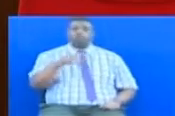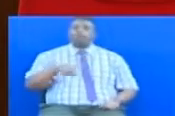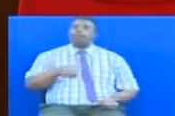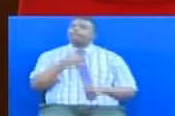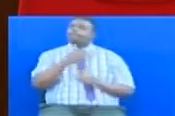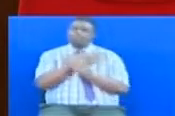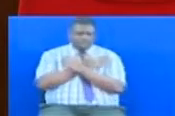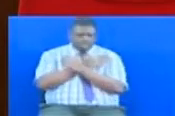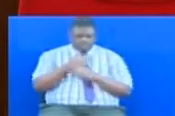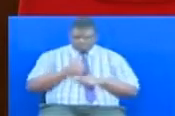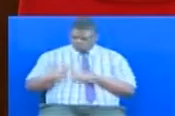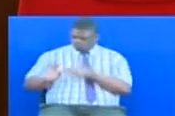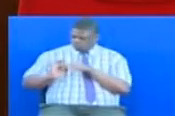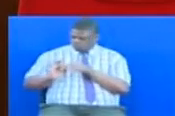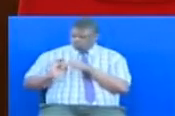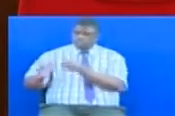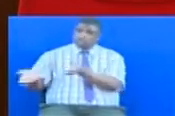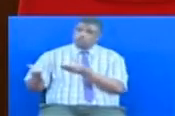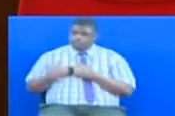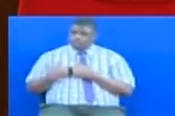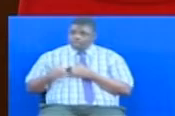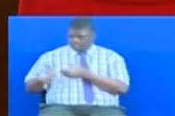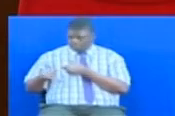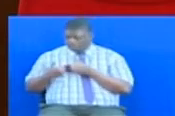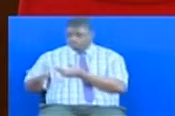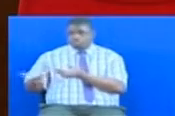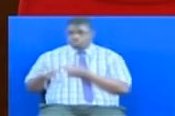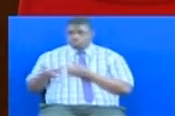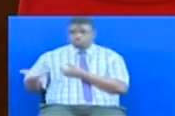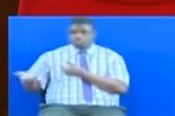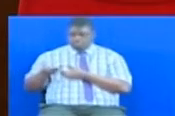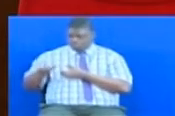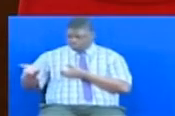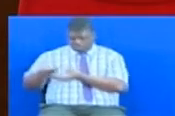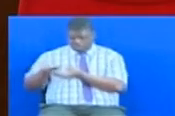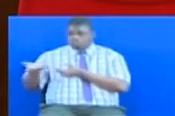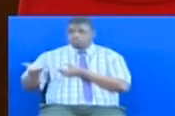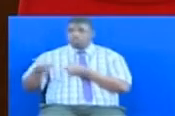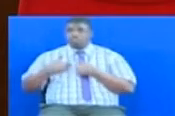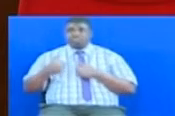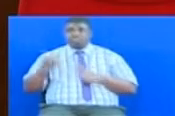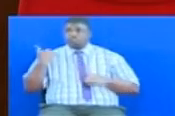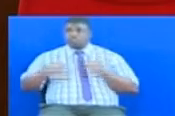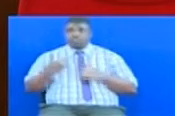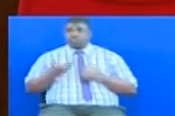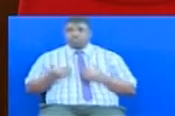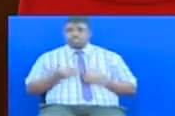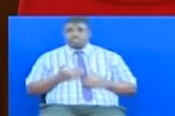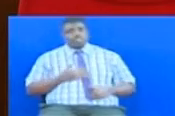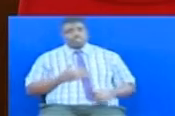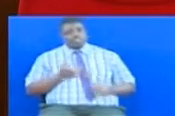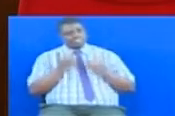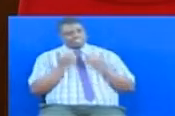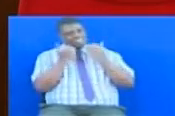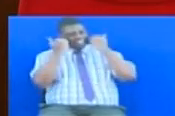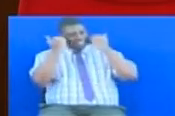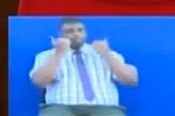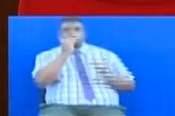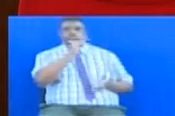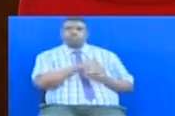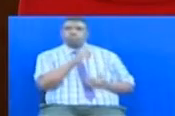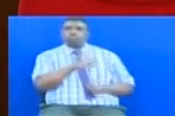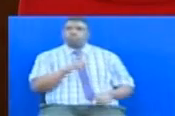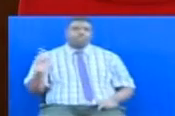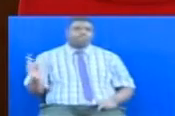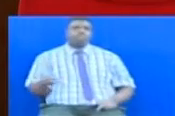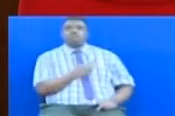wananipa ushirikiano. Sina mashaka mheshimiwa naibu spika, ila niwaombe tu wananchi wa Ushetu wapunguze jazba, kwa sababu leo hii mtu akipita kule